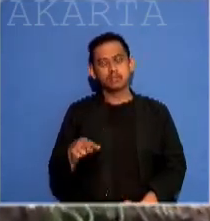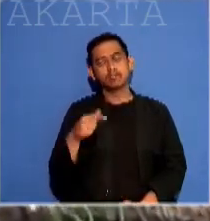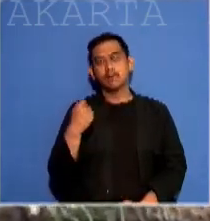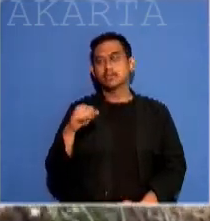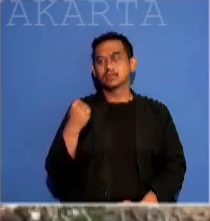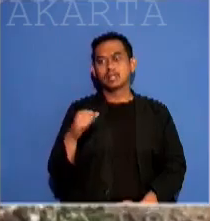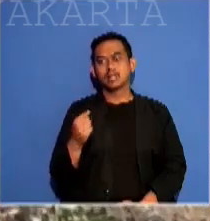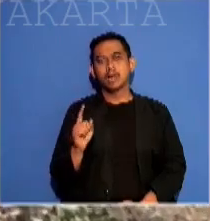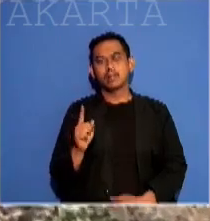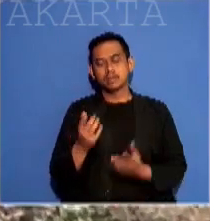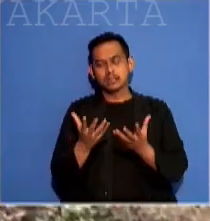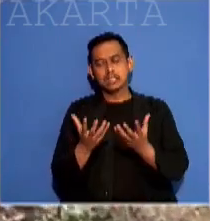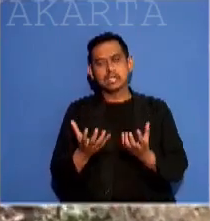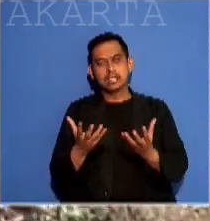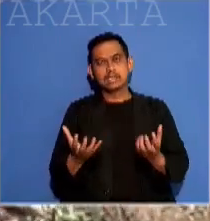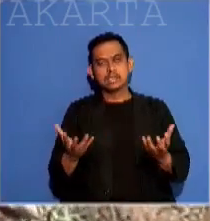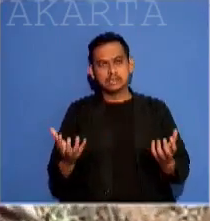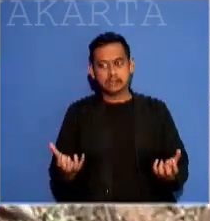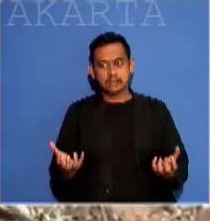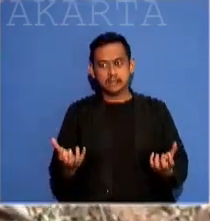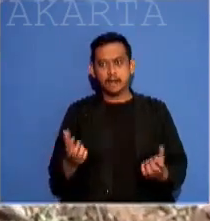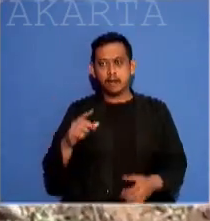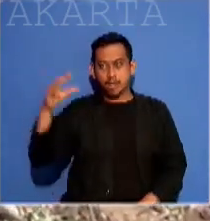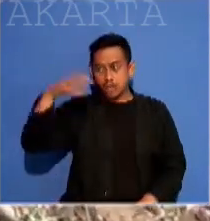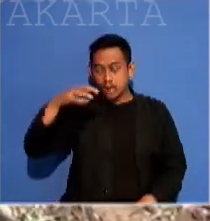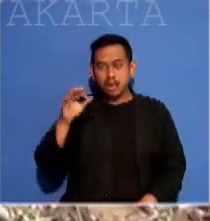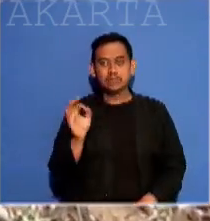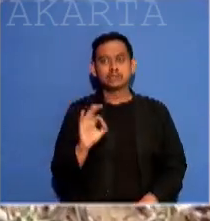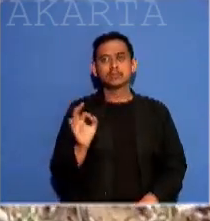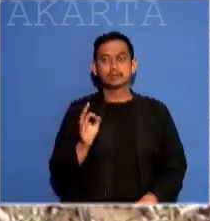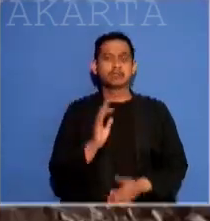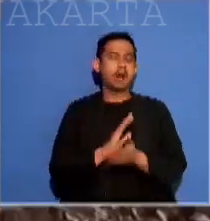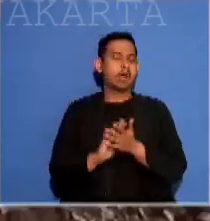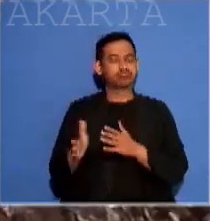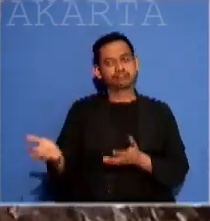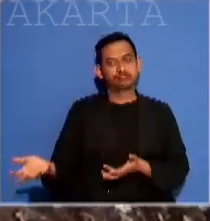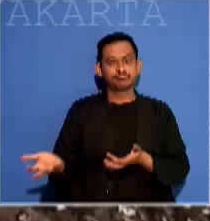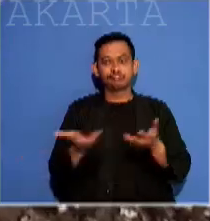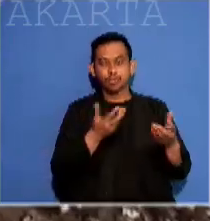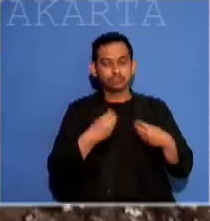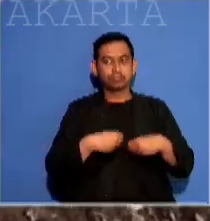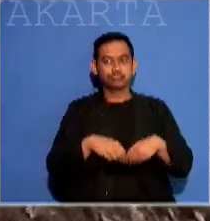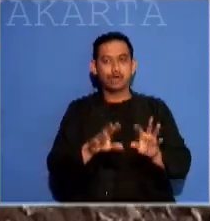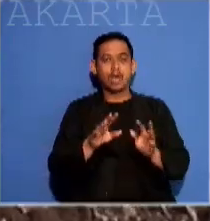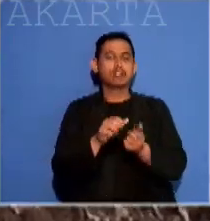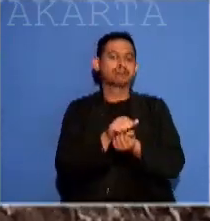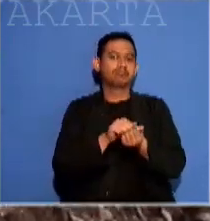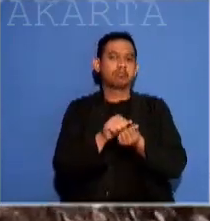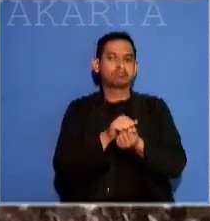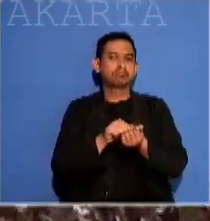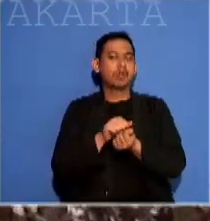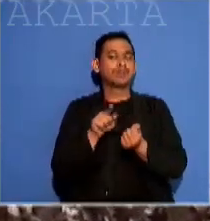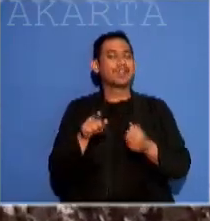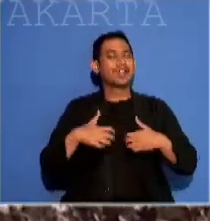podo garing. Terus yang boten nonton Jawa pripun niku? Kek namung dibadel damel pakan. Kadang tani namung ngajab ing sak tengah yang